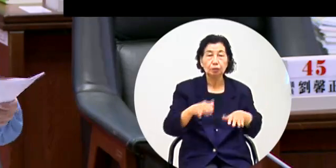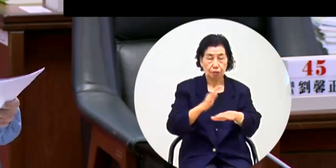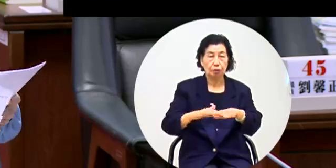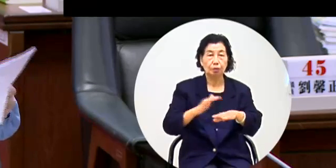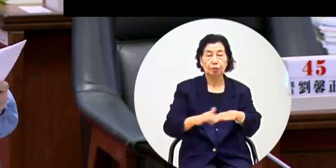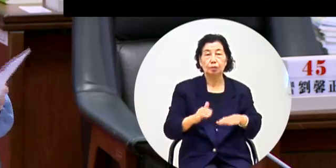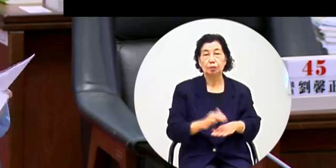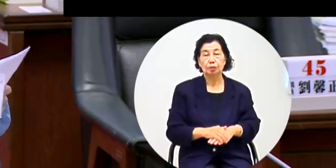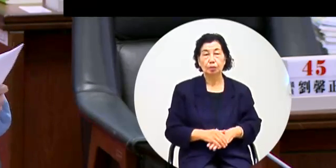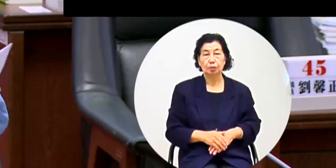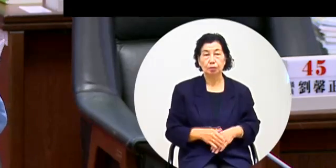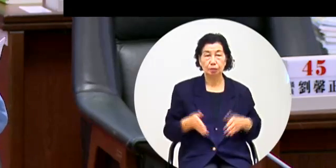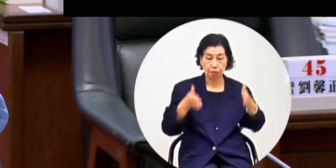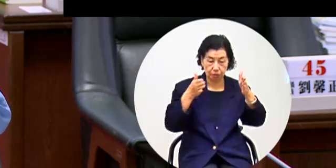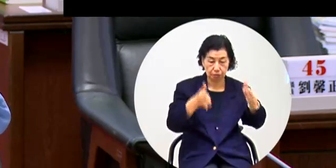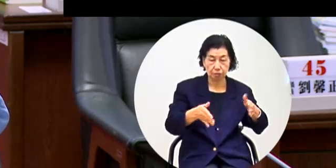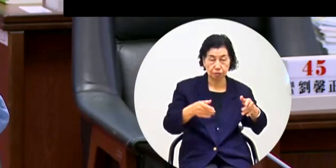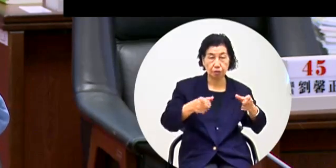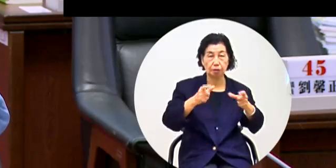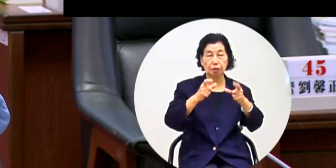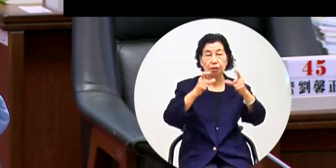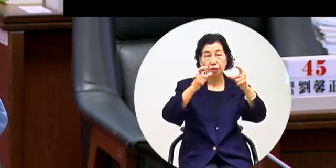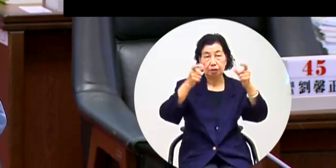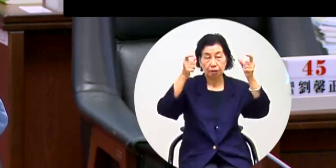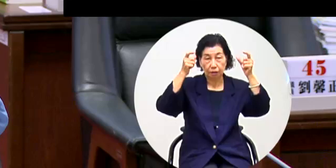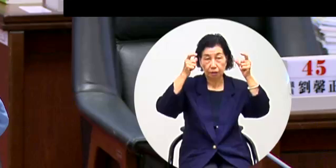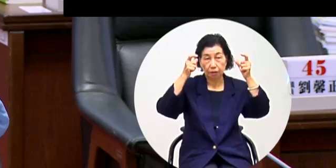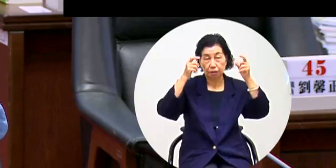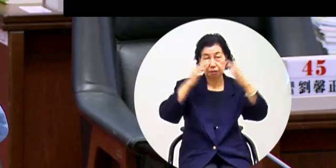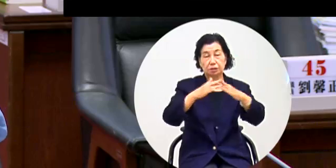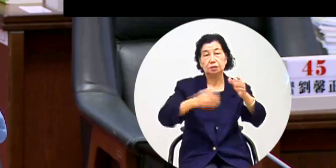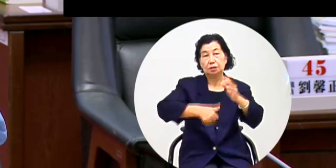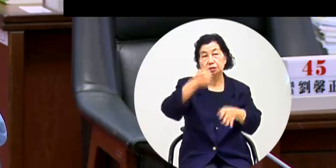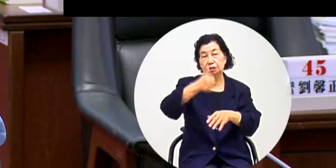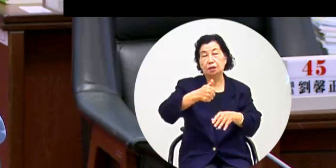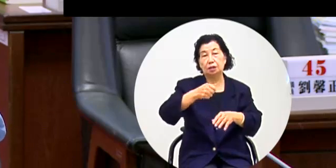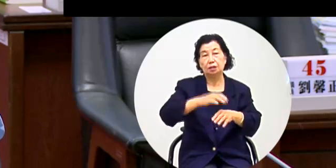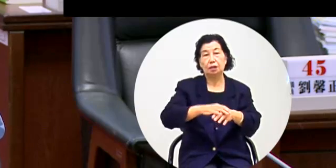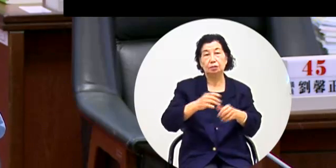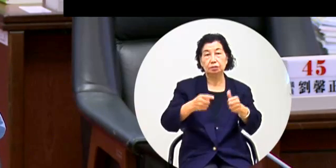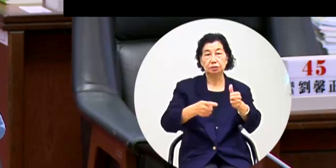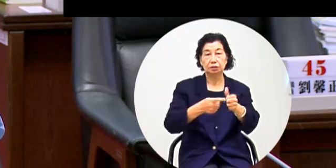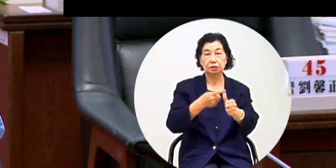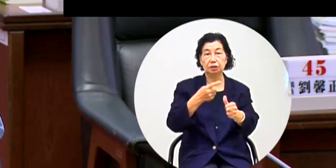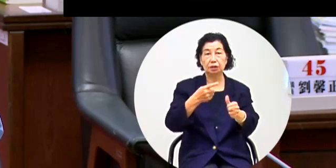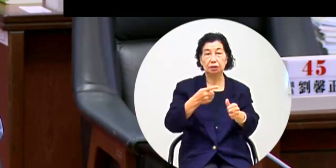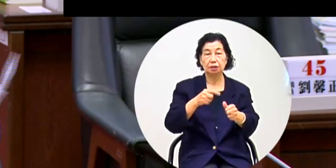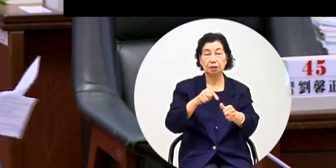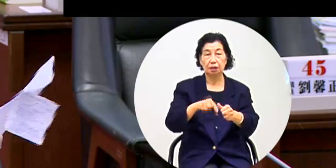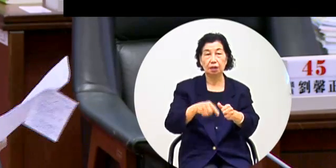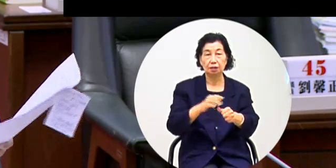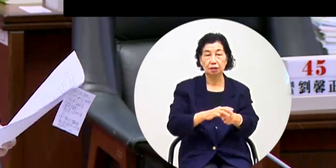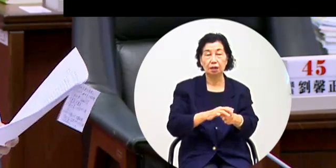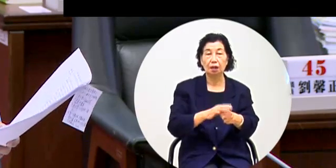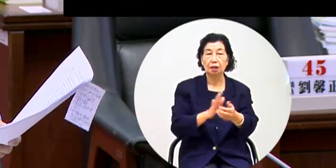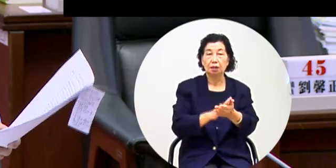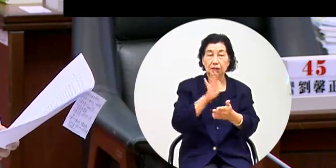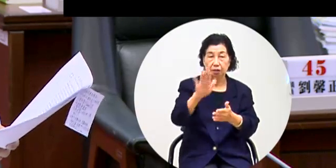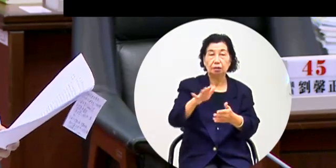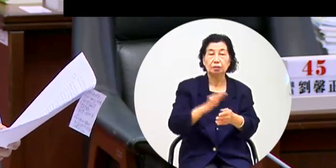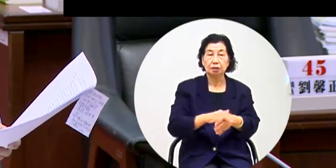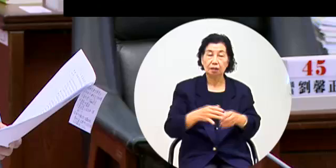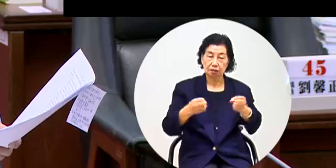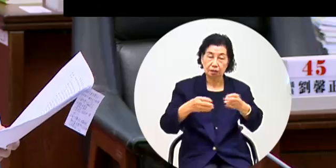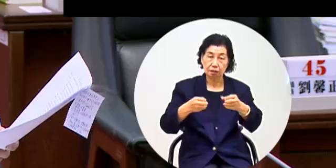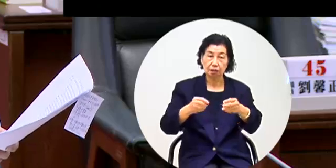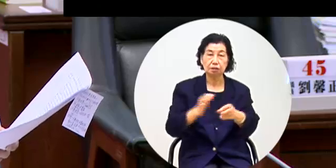哈，必须要由大方向、大架构先来做，后续才会有细节的讨论。好，这样子才是公平的啦。另外就是说，凤林